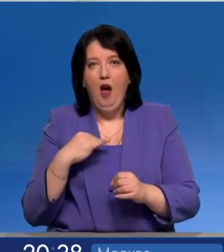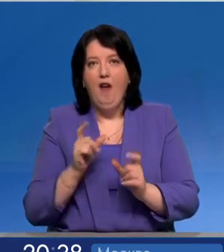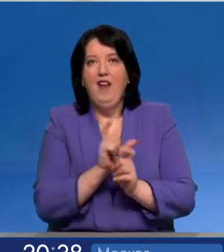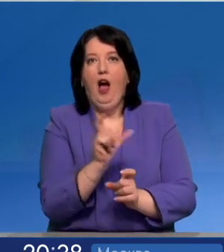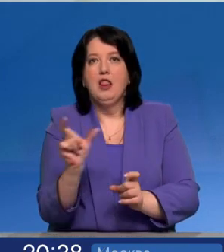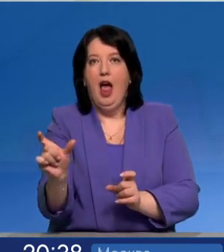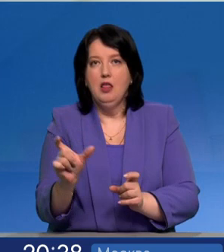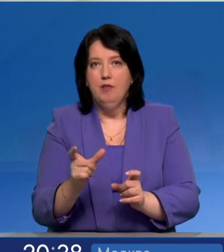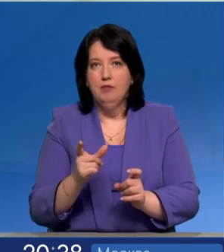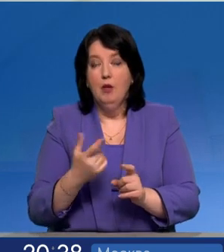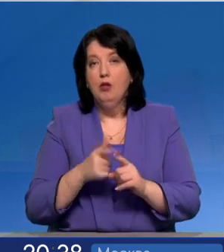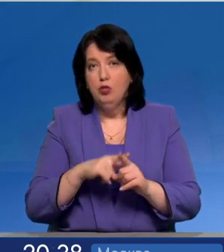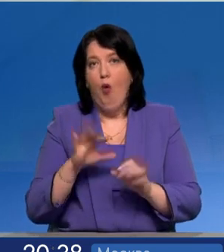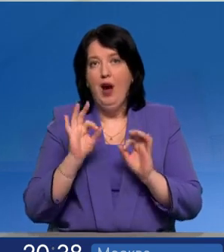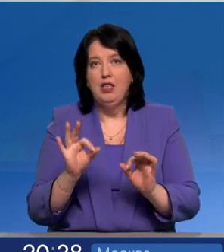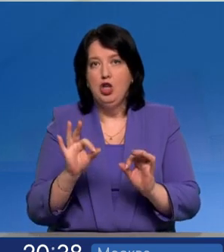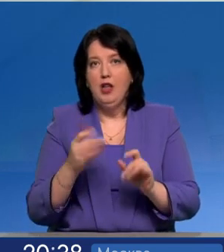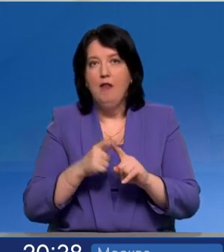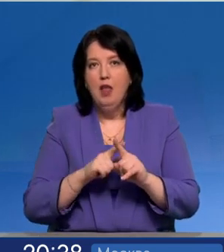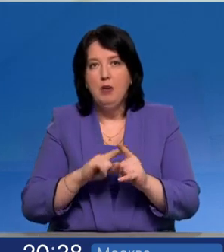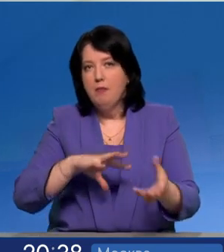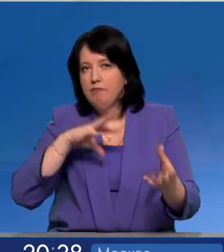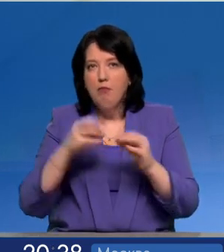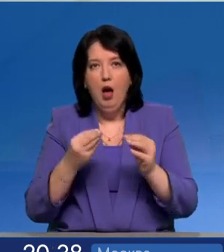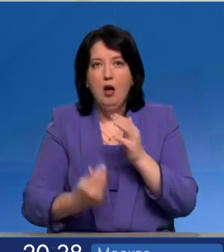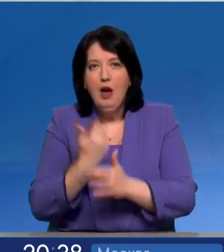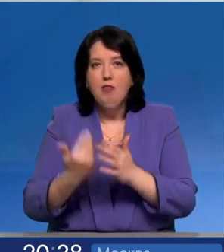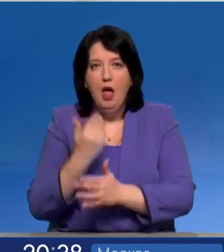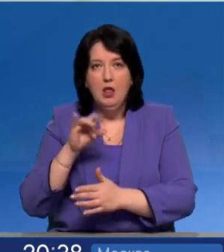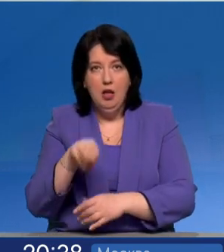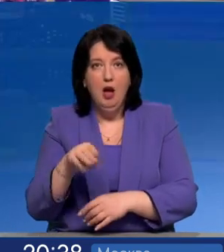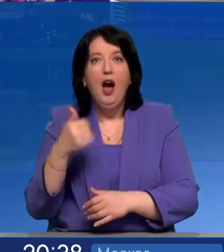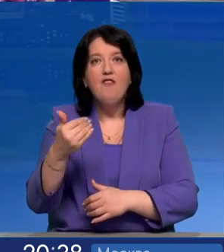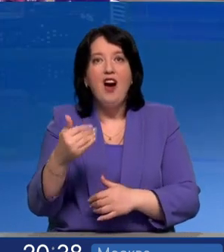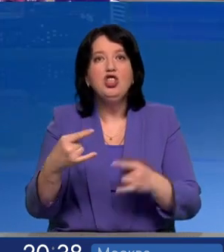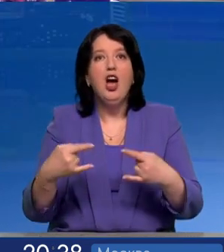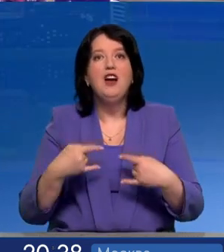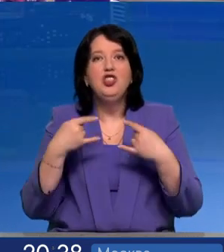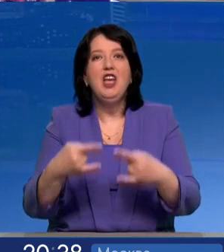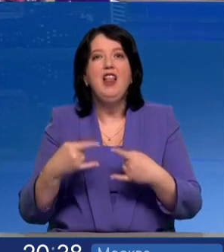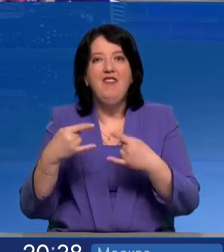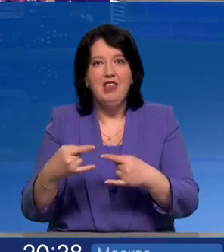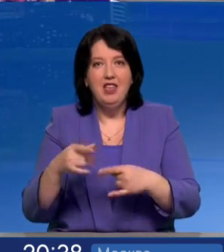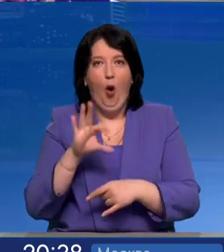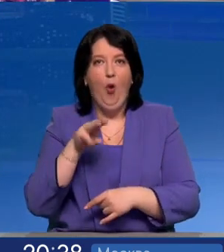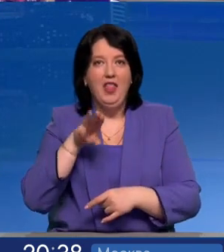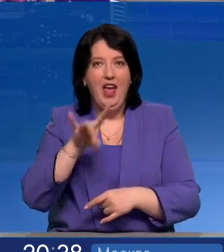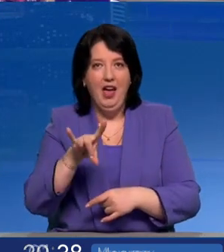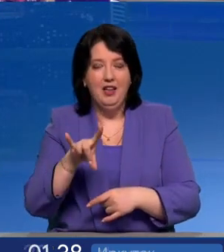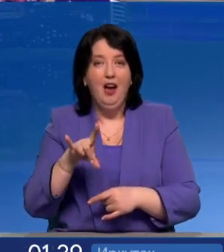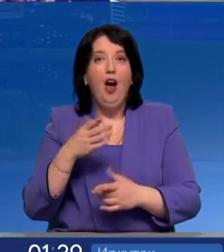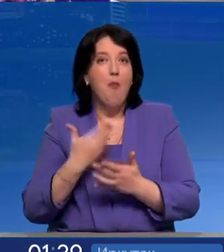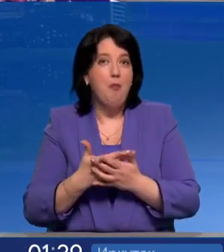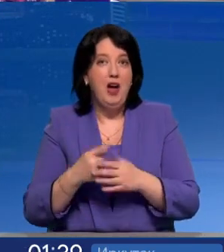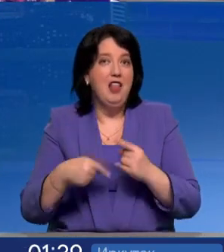Ну, как делает любое там телевидение. Ваше, кстати, телевидение то же самое делает. Мы, кстати, не зарабатываем деньги вообще рекламой, да. Мы не